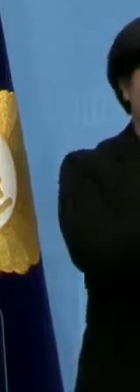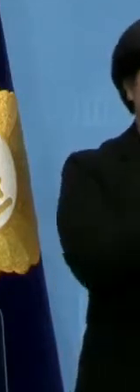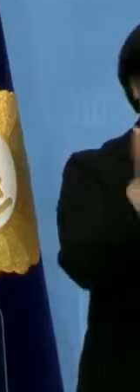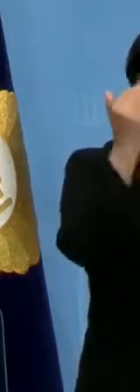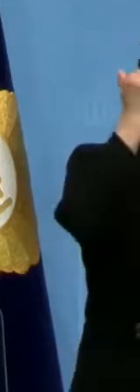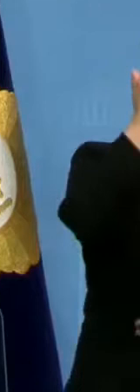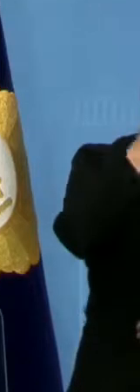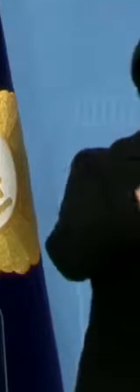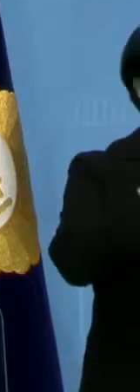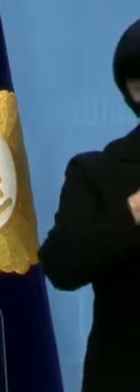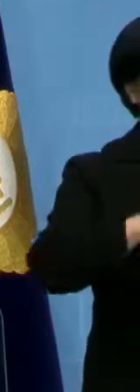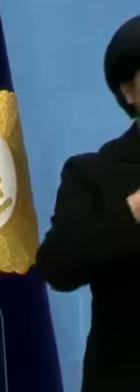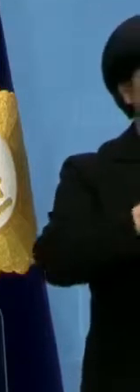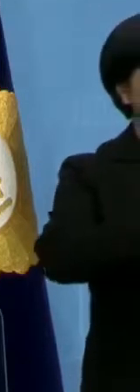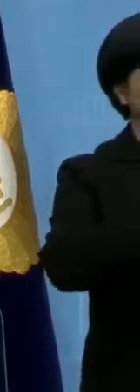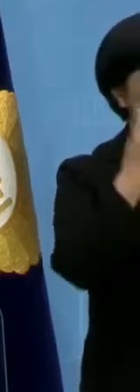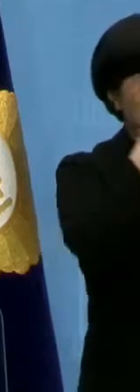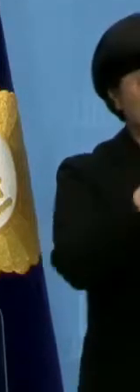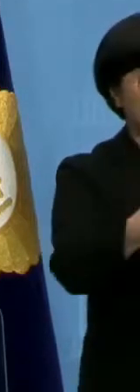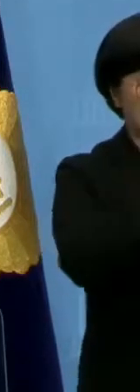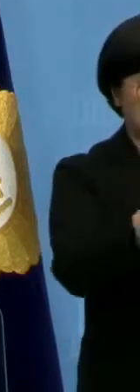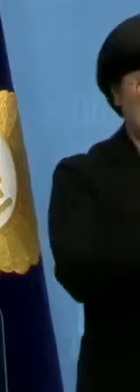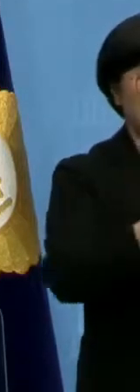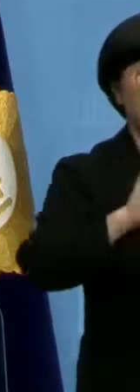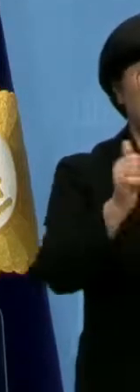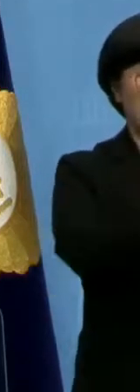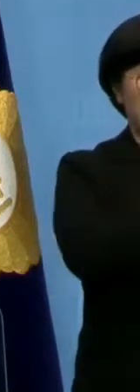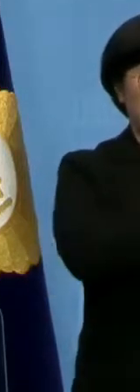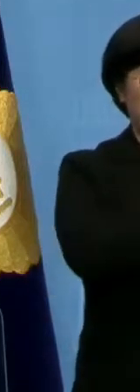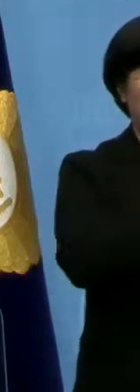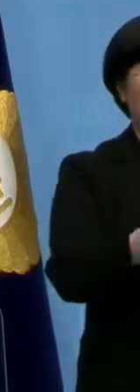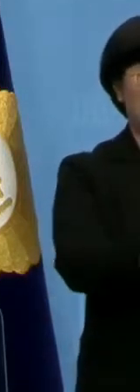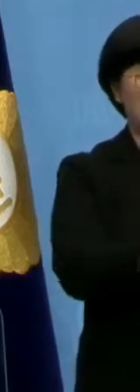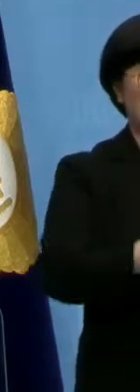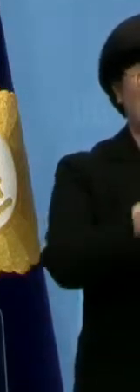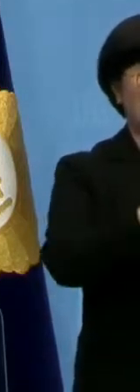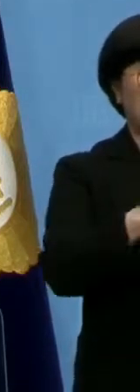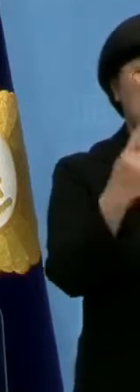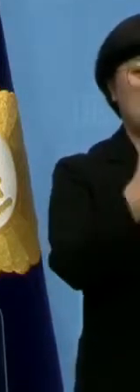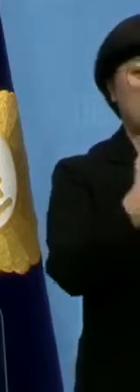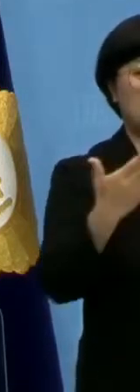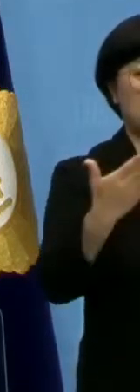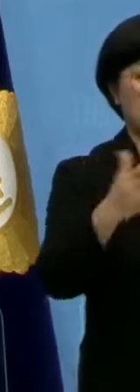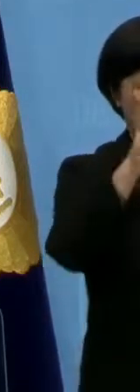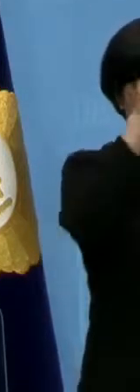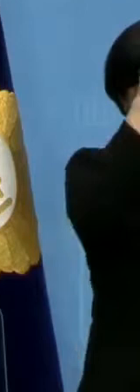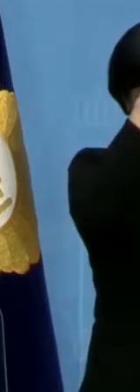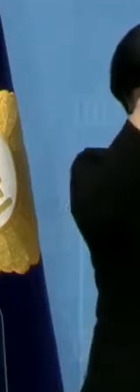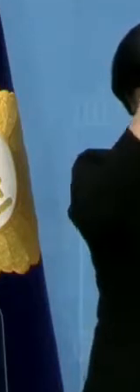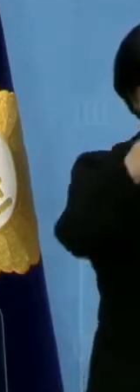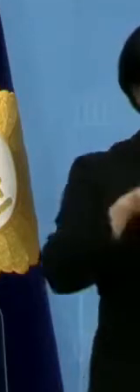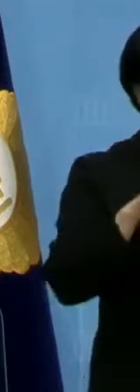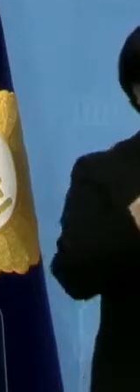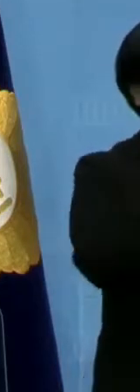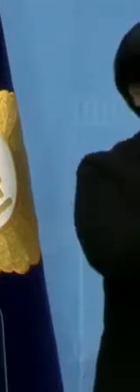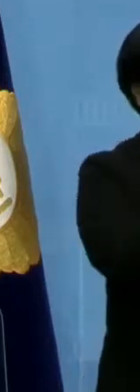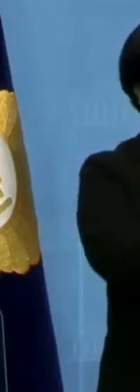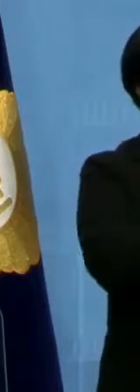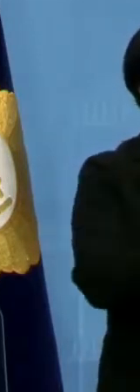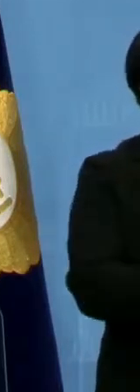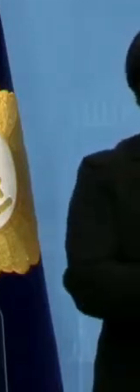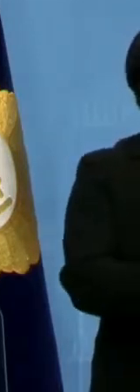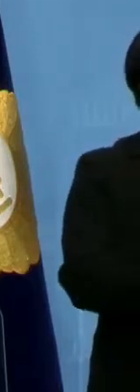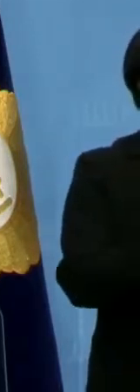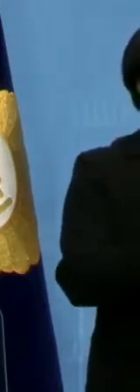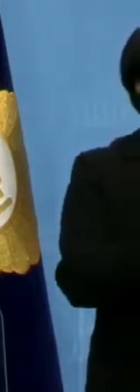인권침해 진상조사위원회와 국가인권위원회가 모두 2009년 경찰의 강제 진압이